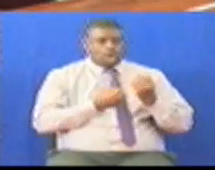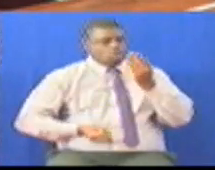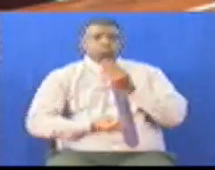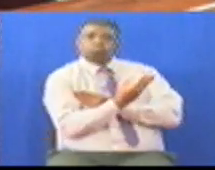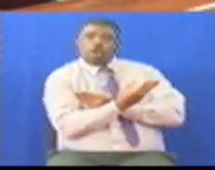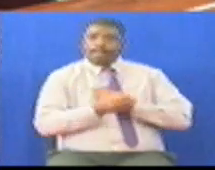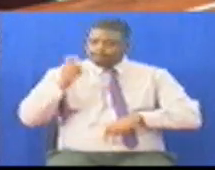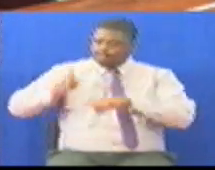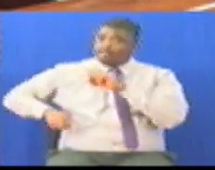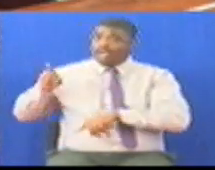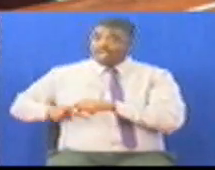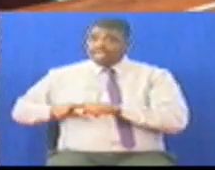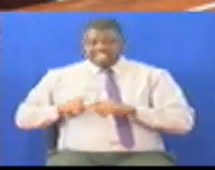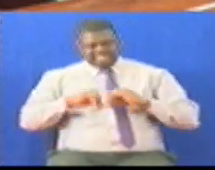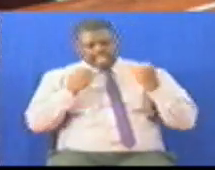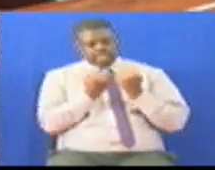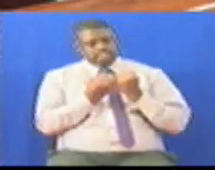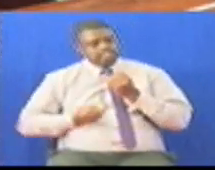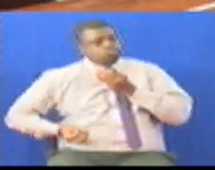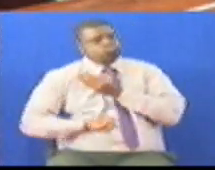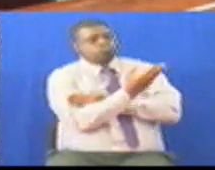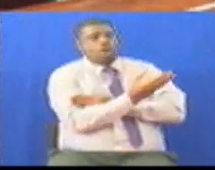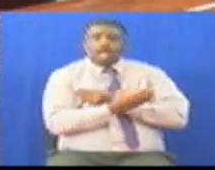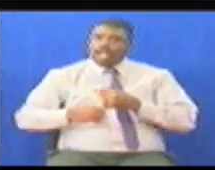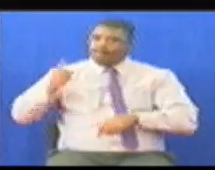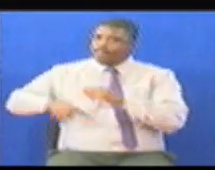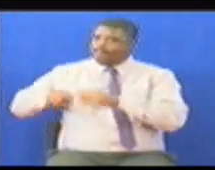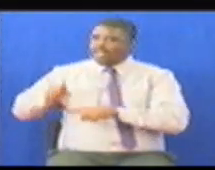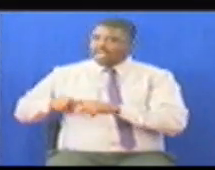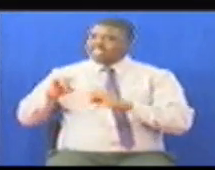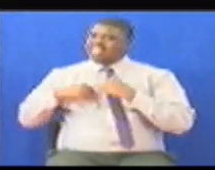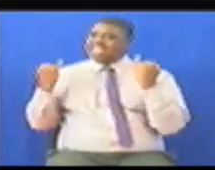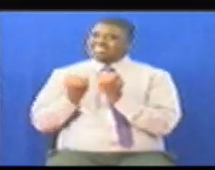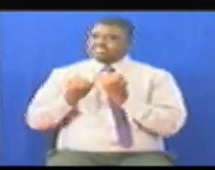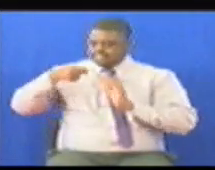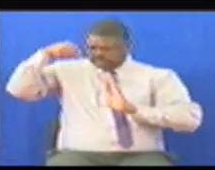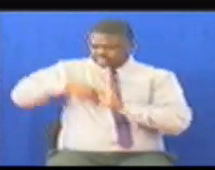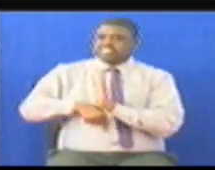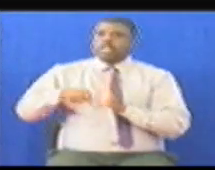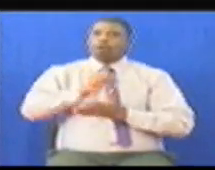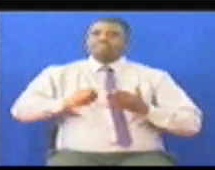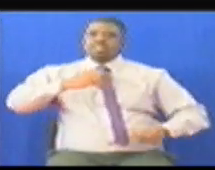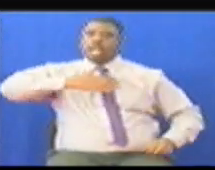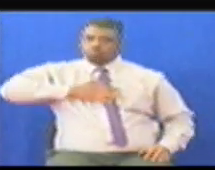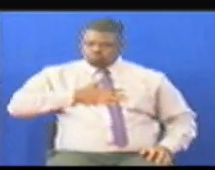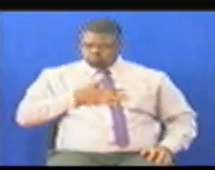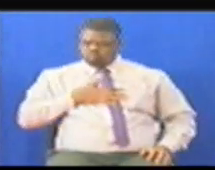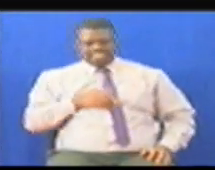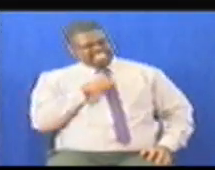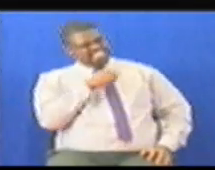Kama nilivyosema, taasisi ya kuzuia na kupambana na rushwa ni moja ya taasisi zilizo chini ya ofisi yangu.